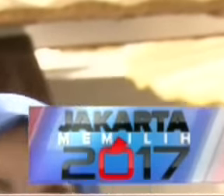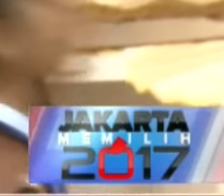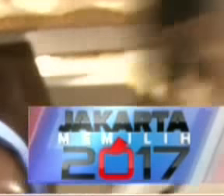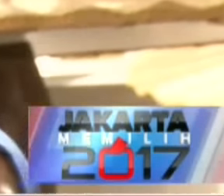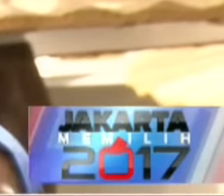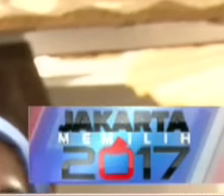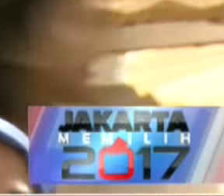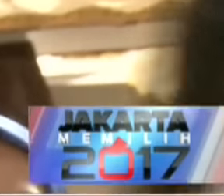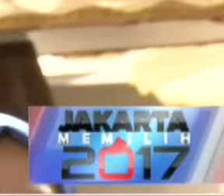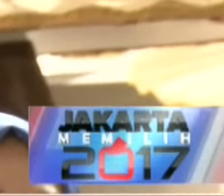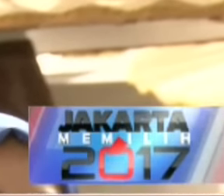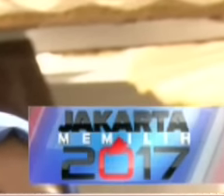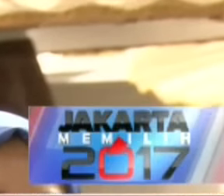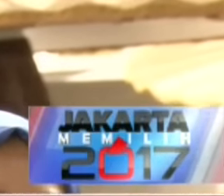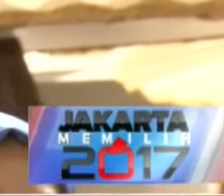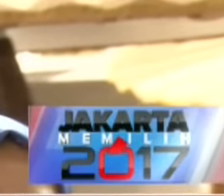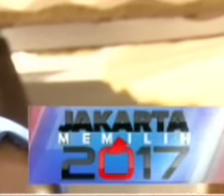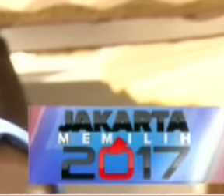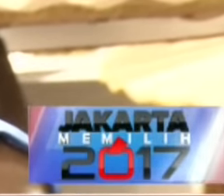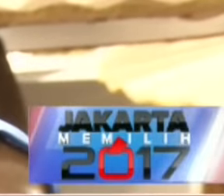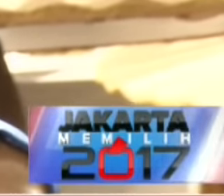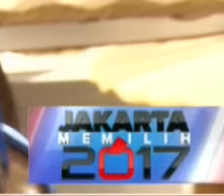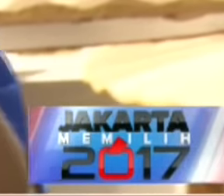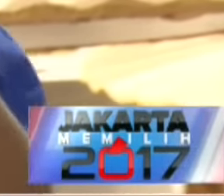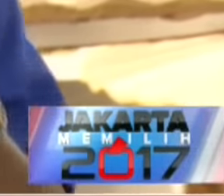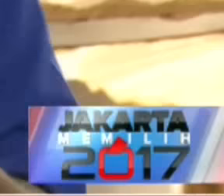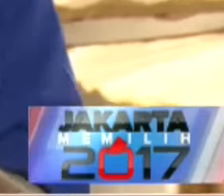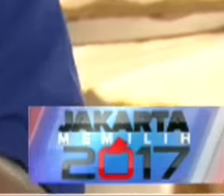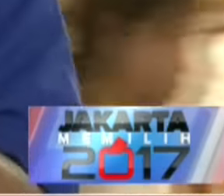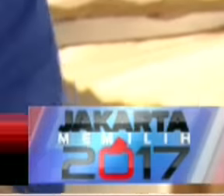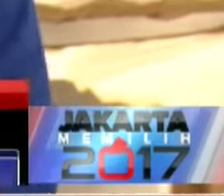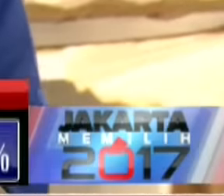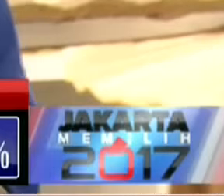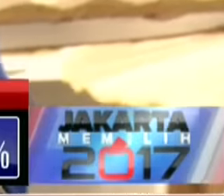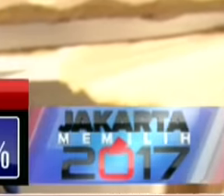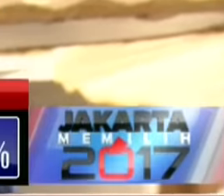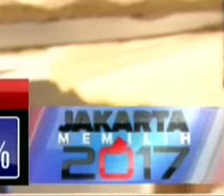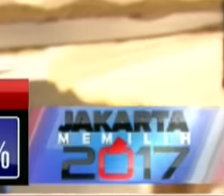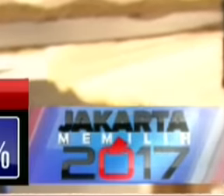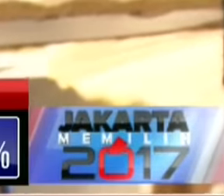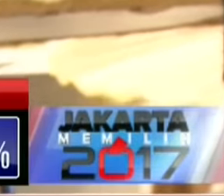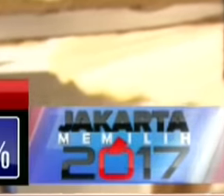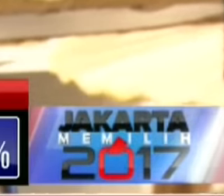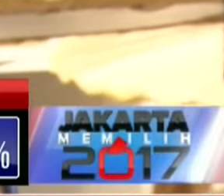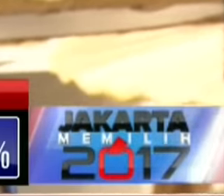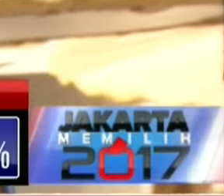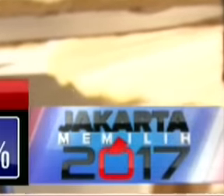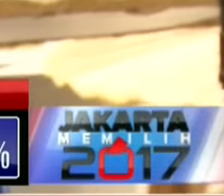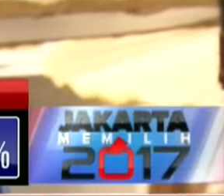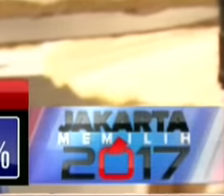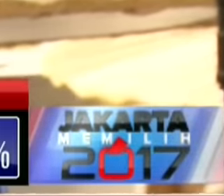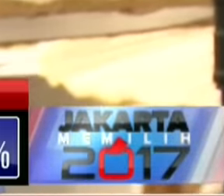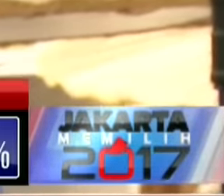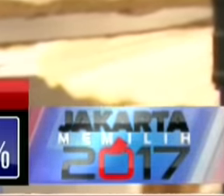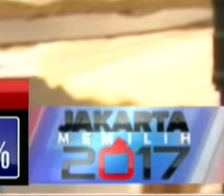pasangan paslon itu terkesan berambisi yang berlebihan. Ingat, sesuai dengan pengalaman, sesuatu ambisius